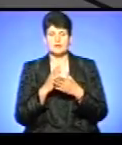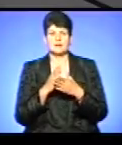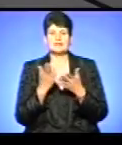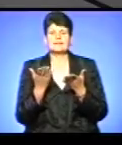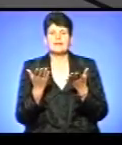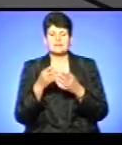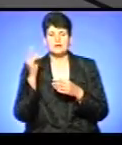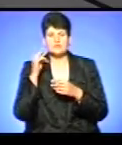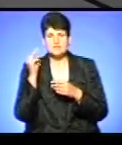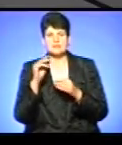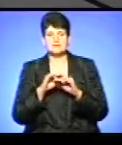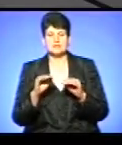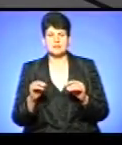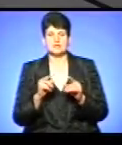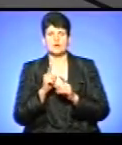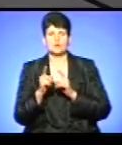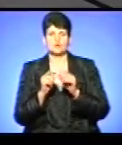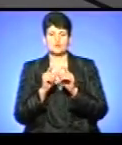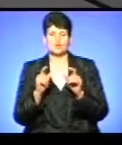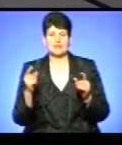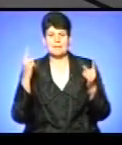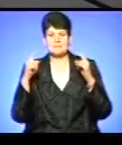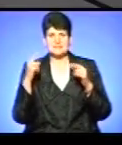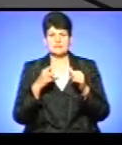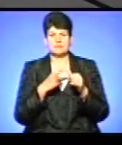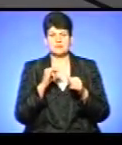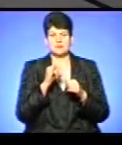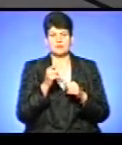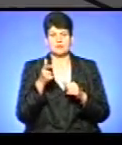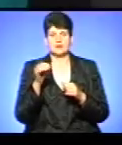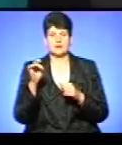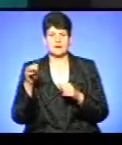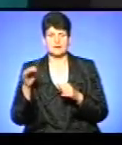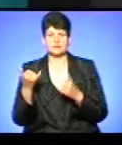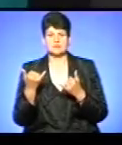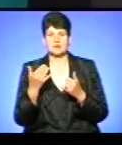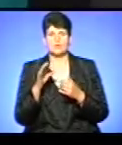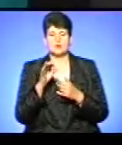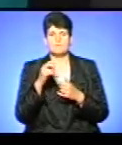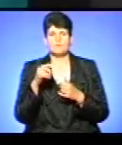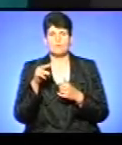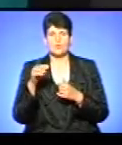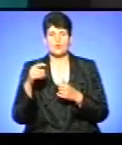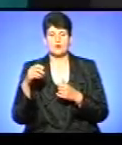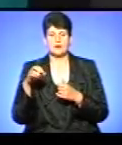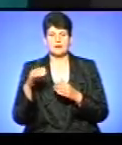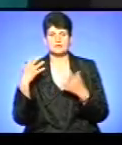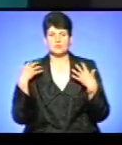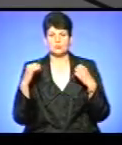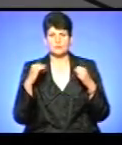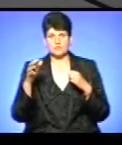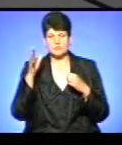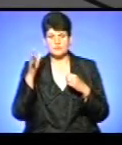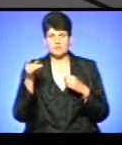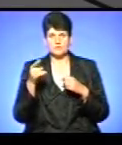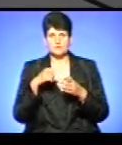учні реорганізованої школи мистецтв імені Ігоря Герети. У нашій студії Ольга Пухиляк, начальник управління освіти Тернопільської міської